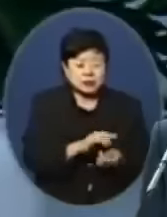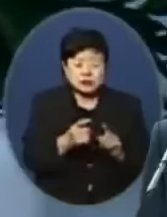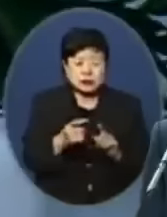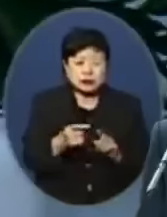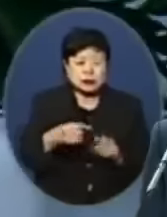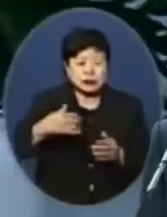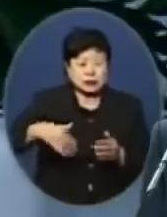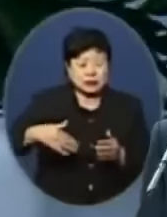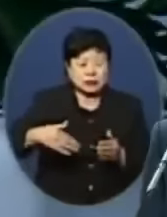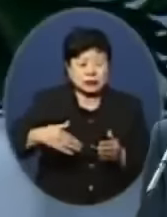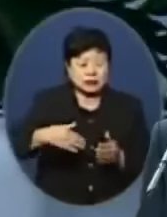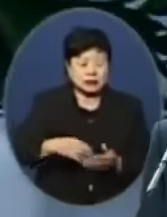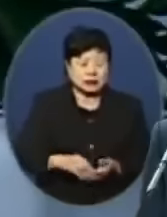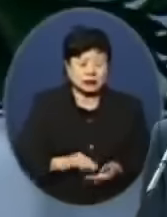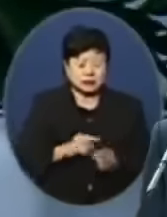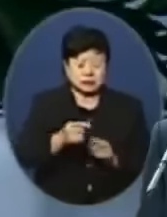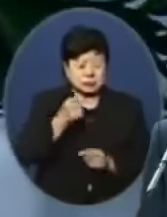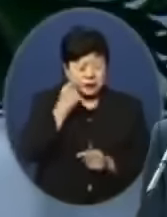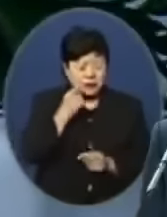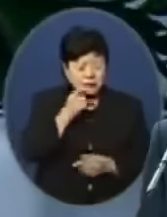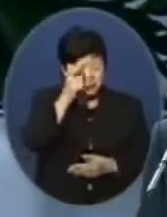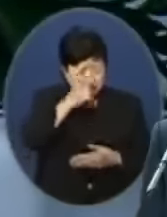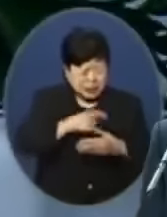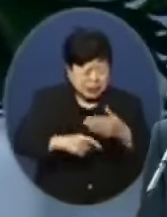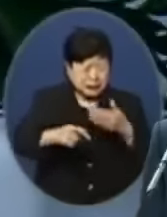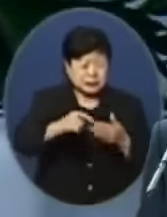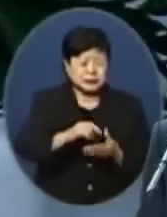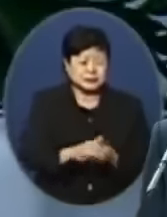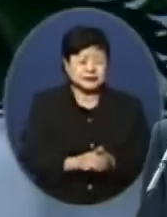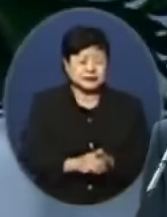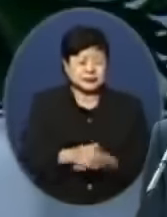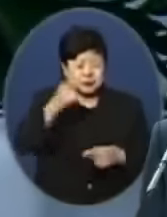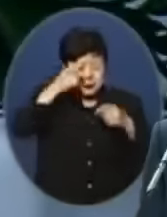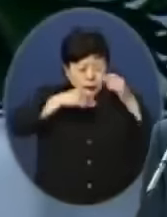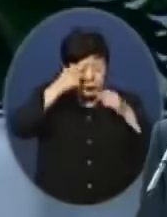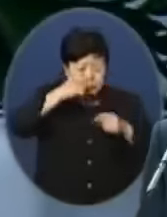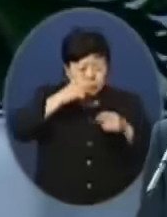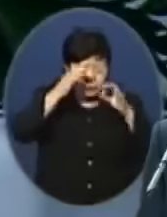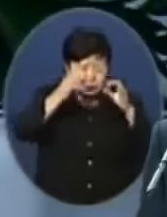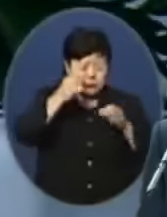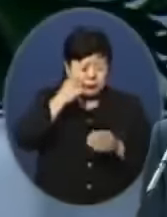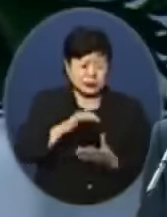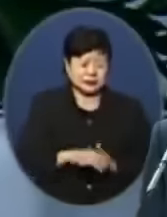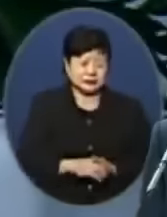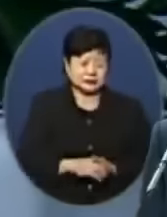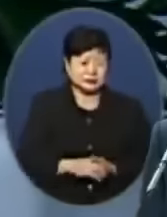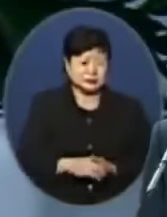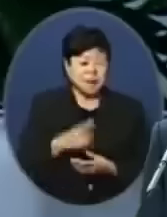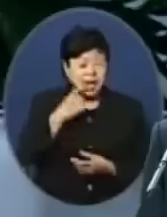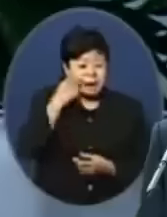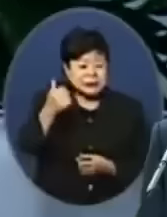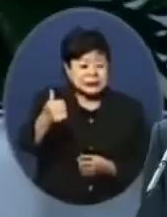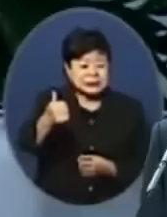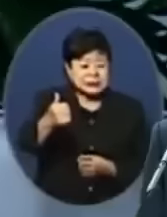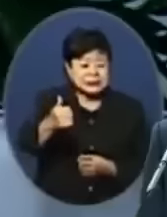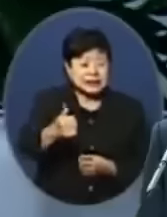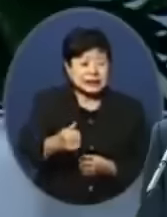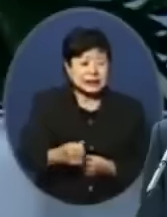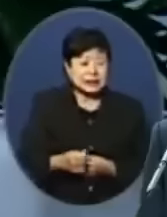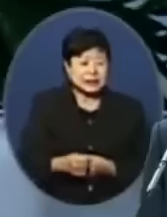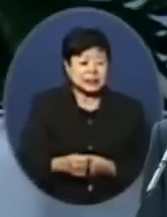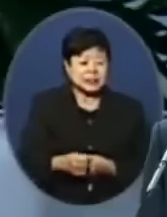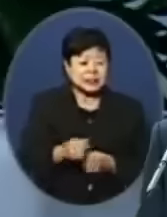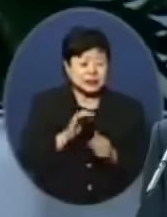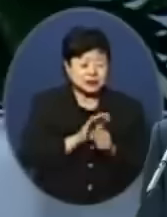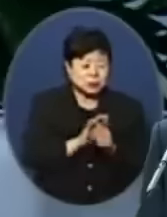치료해도 치료가 되지 않아서 밤새도록 우는데 처참해서 볼 수가 없습니다. 그래서 아버지가 초저녁에는